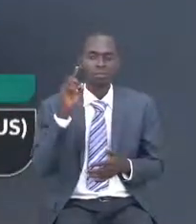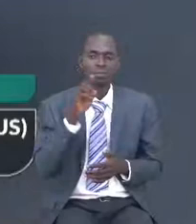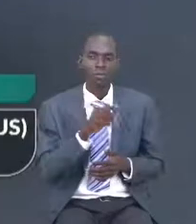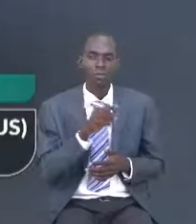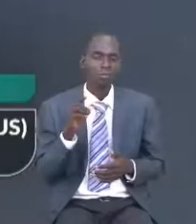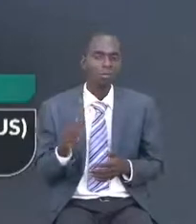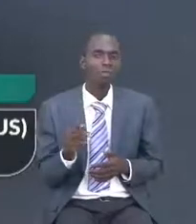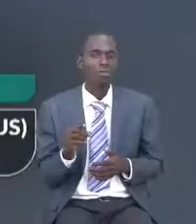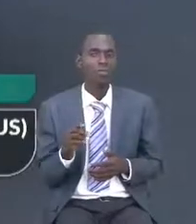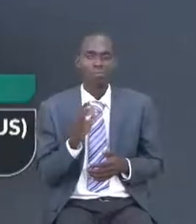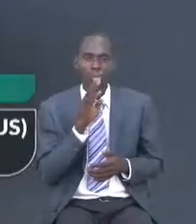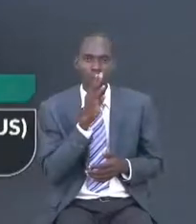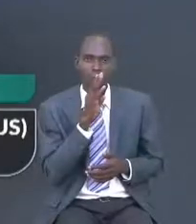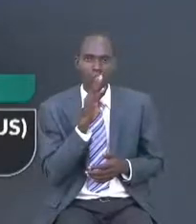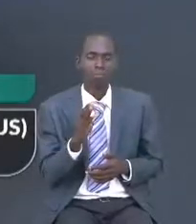33.